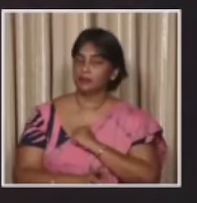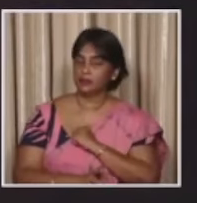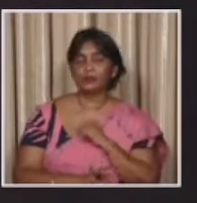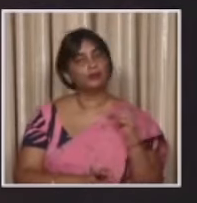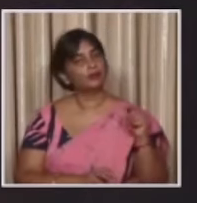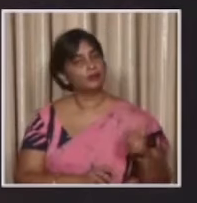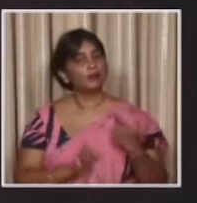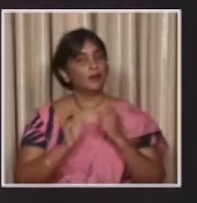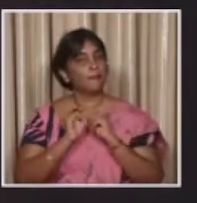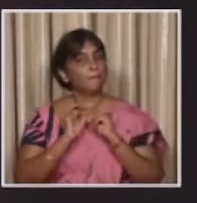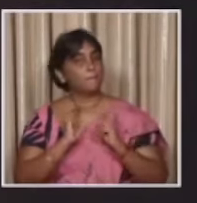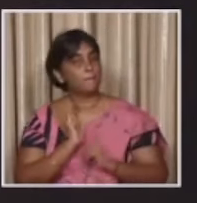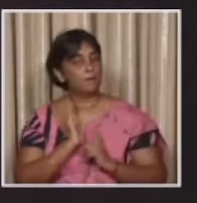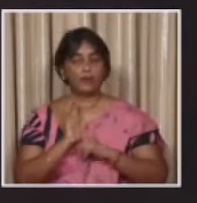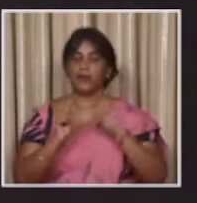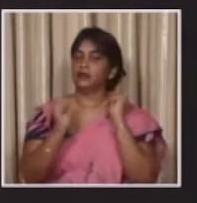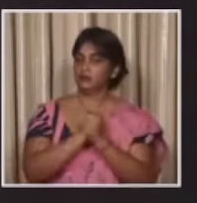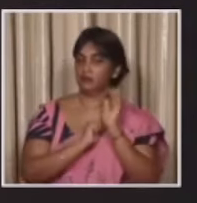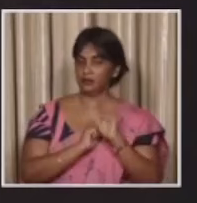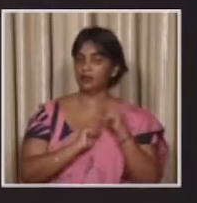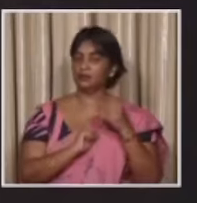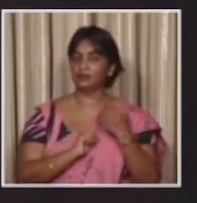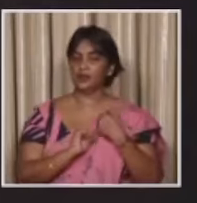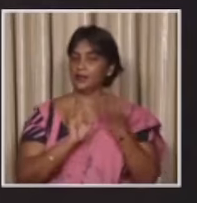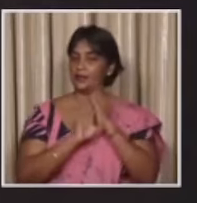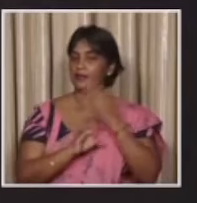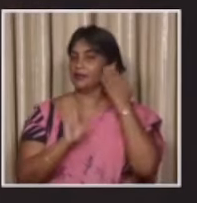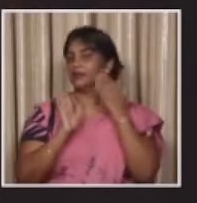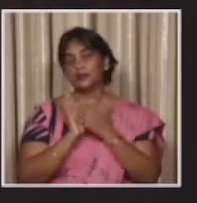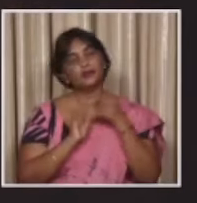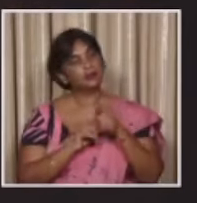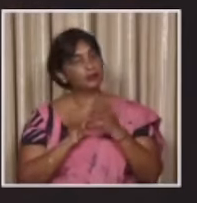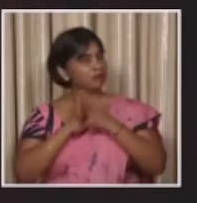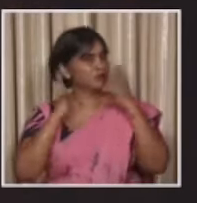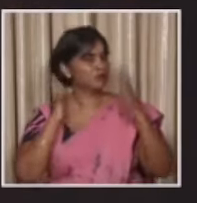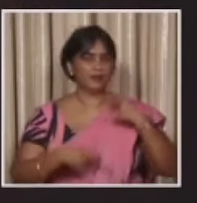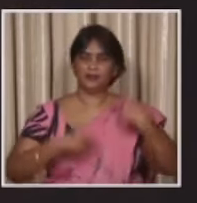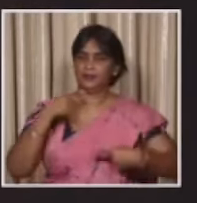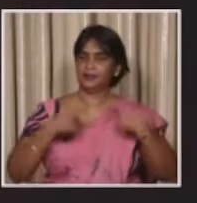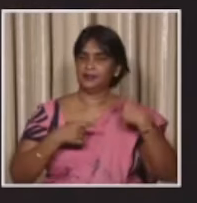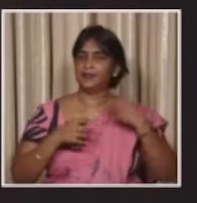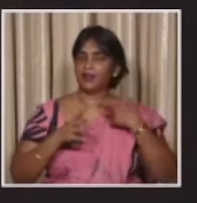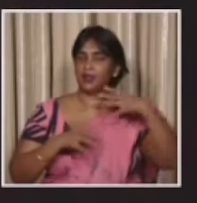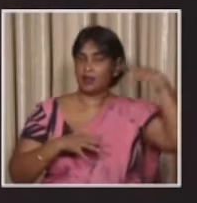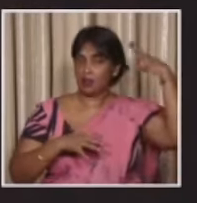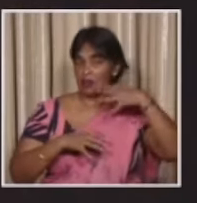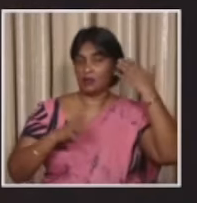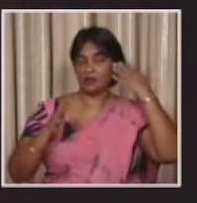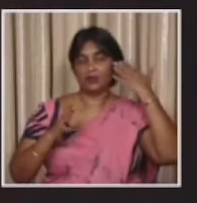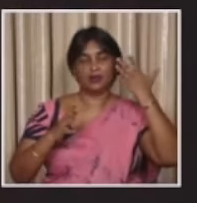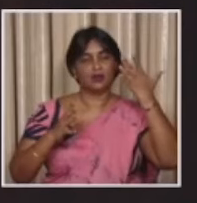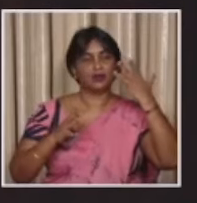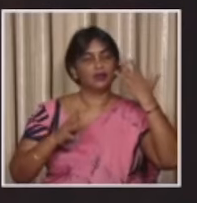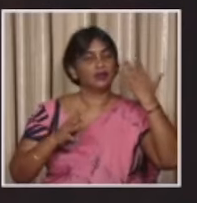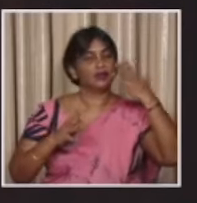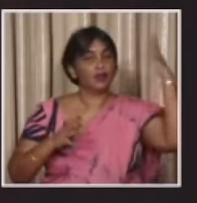මේ අනපනත් අනිවාර්ය වෙනස් වෙන්න ඕන. අපි දැක්ක පහුගිය කාලෙත් අපි මේ වගේ මහා වාදයක් කරා පුනර්ජනනීය පද්ධතිය එහෙම නැත්නම් සූර්ය